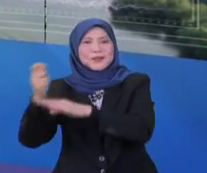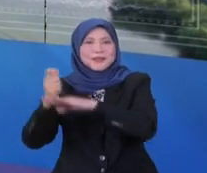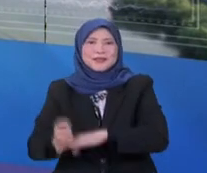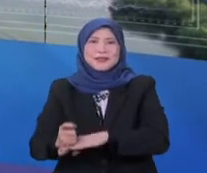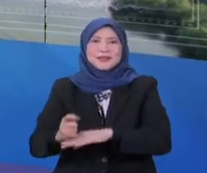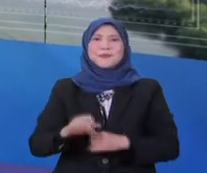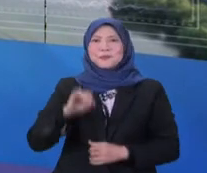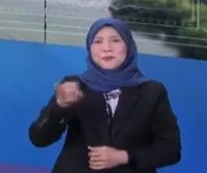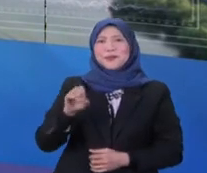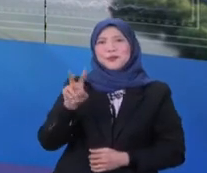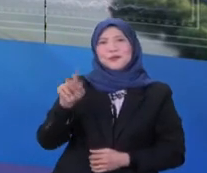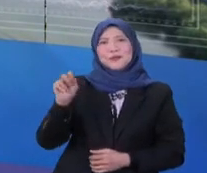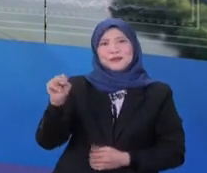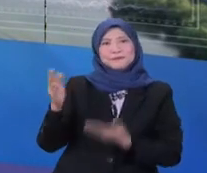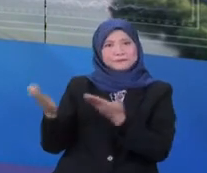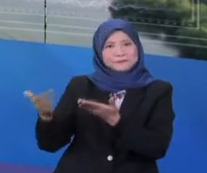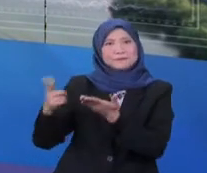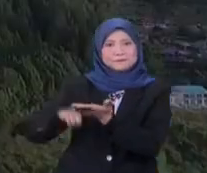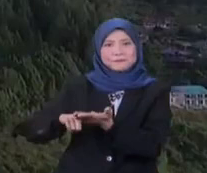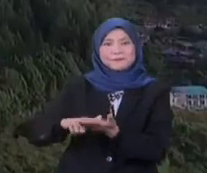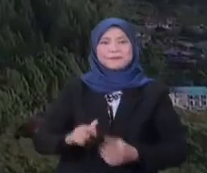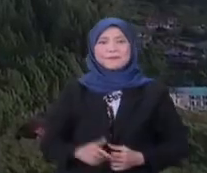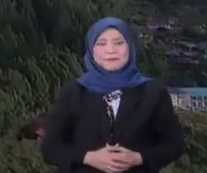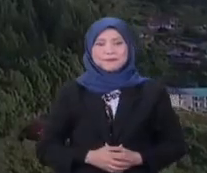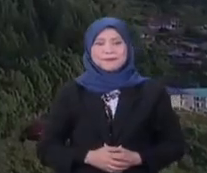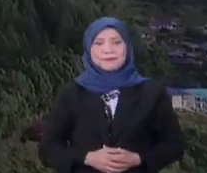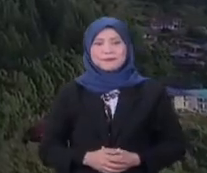Jovinia Jim Lajim ada laporannya.